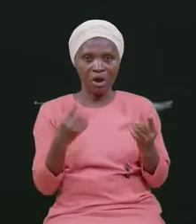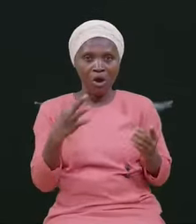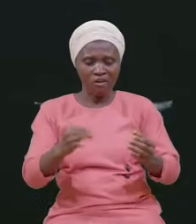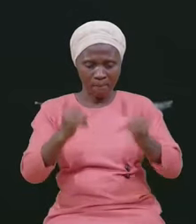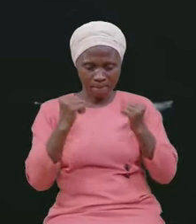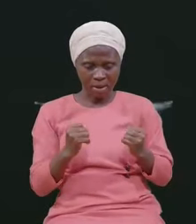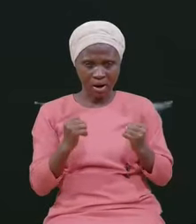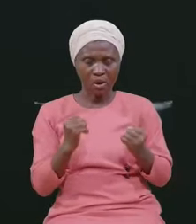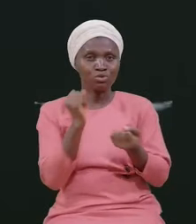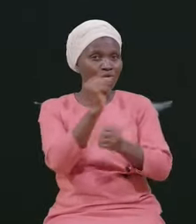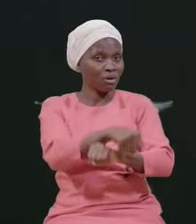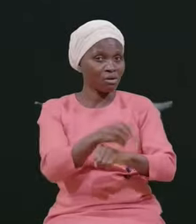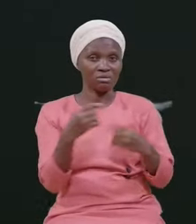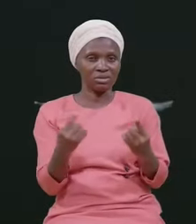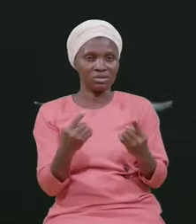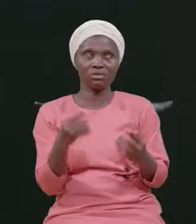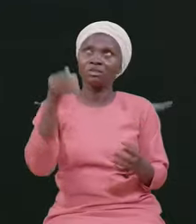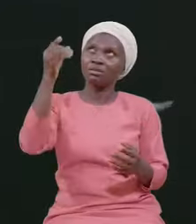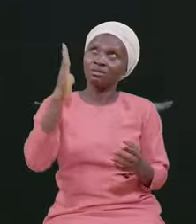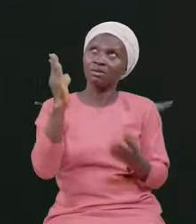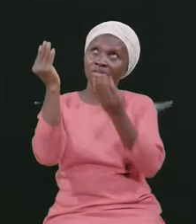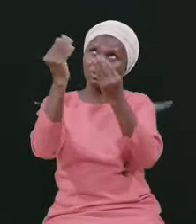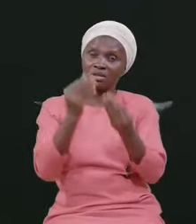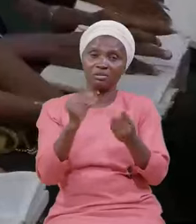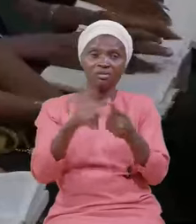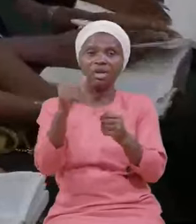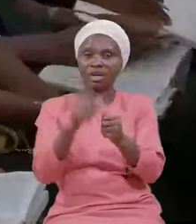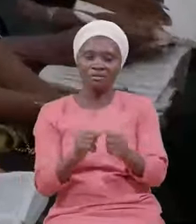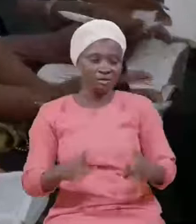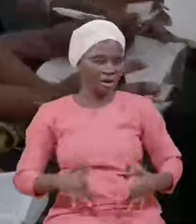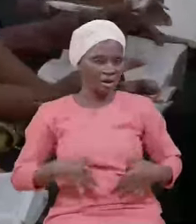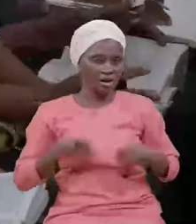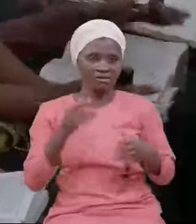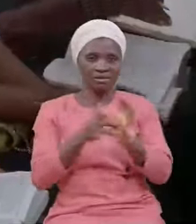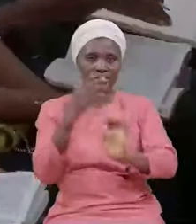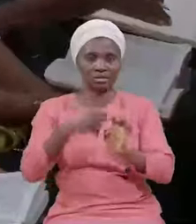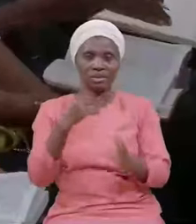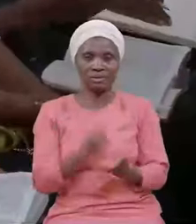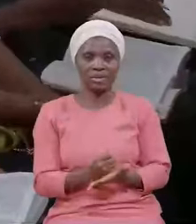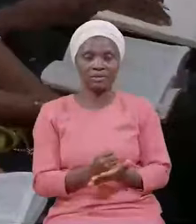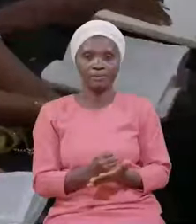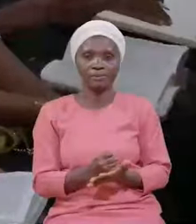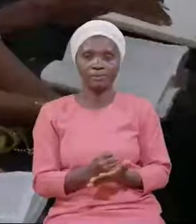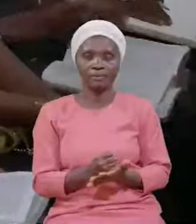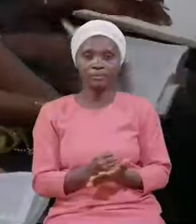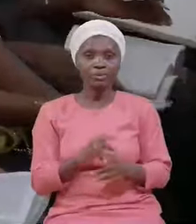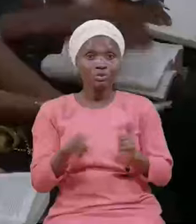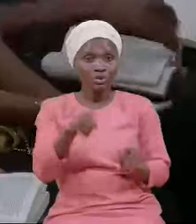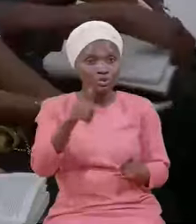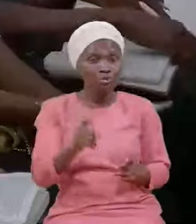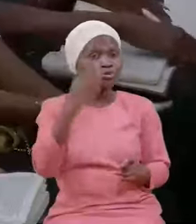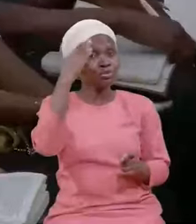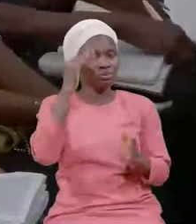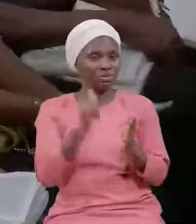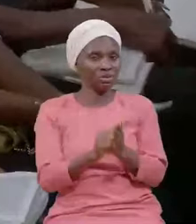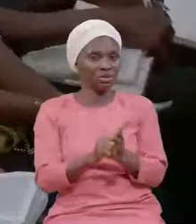du pouvoir sur le péché, que Dieu l'accorde à chaque vie au nom de Jésus. Mais